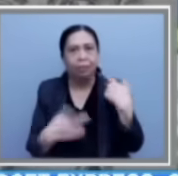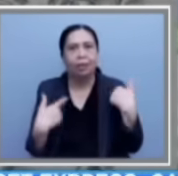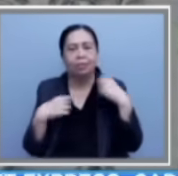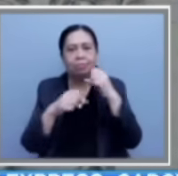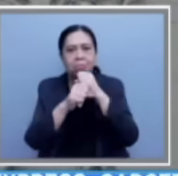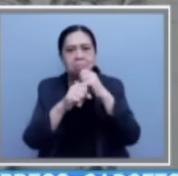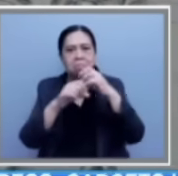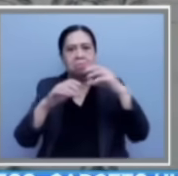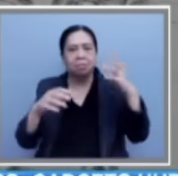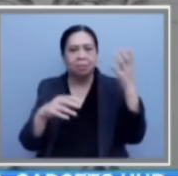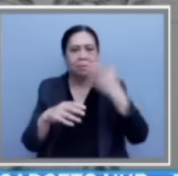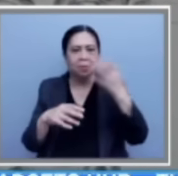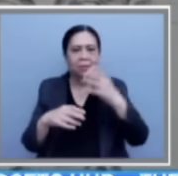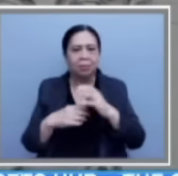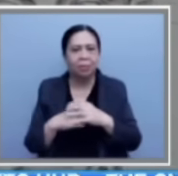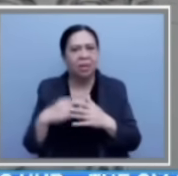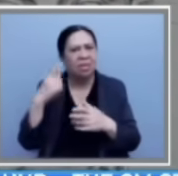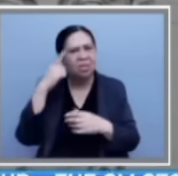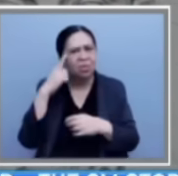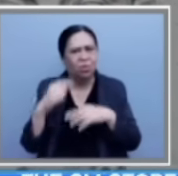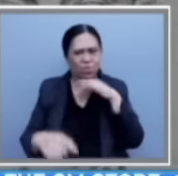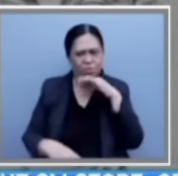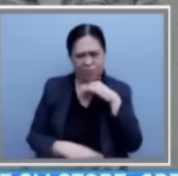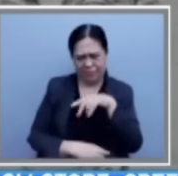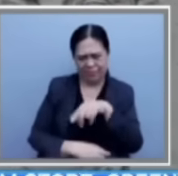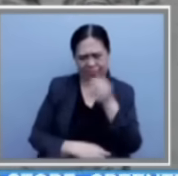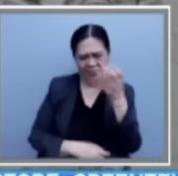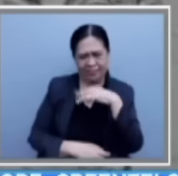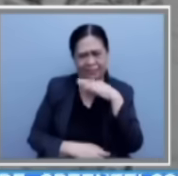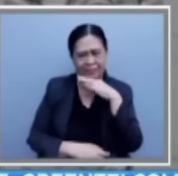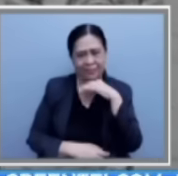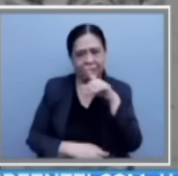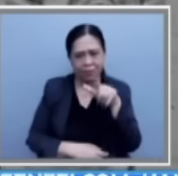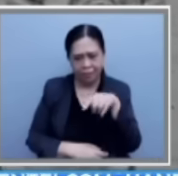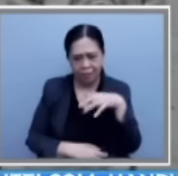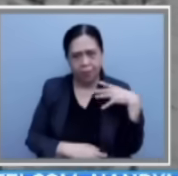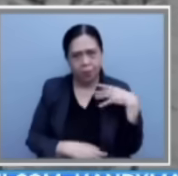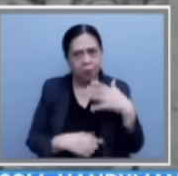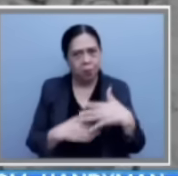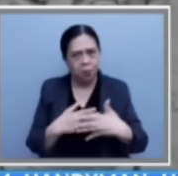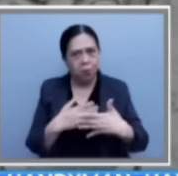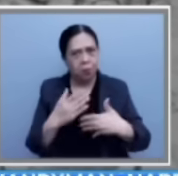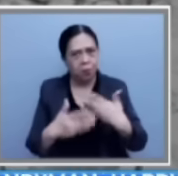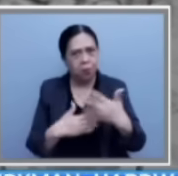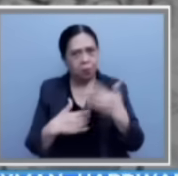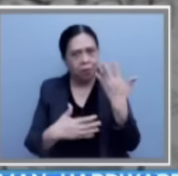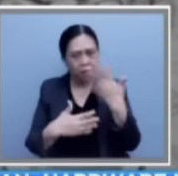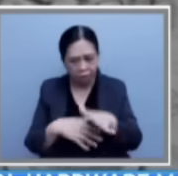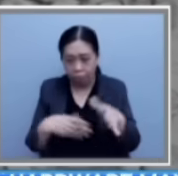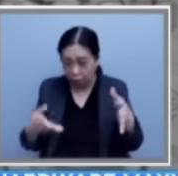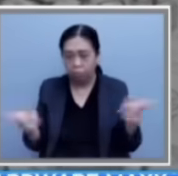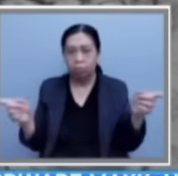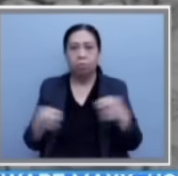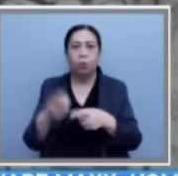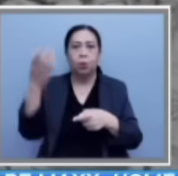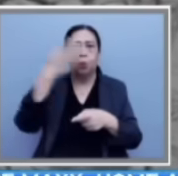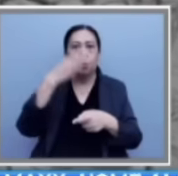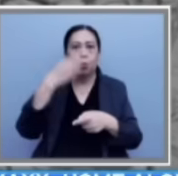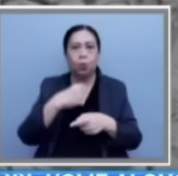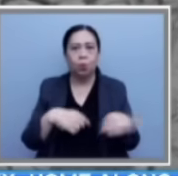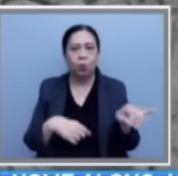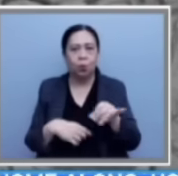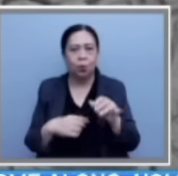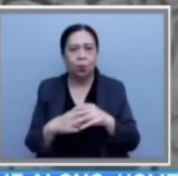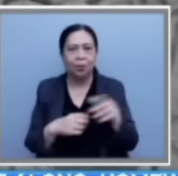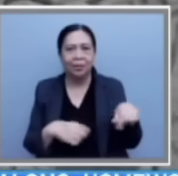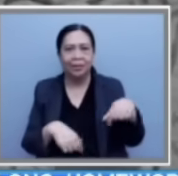school akala namin ang dumi-dumi lang tapos pal Pero nung pagkapos nung art niya ang ganda Oo tsaka si Wally Ganyan din yung kasamahan natin